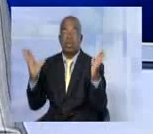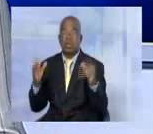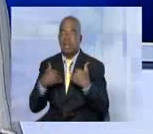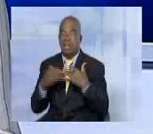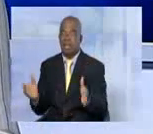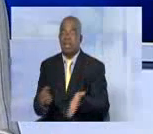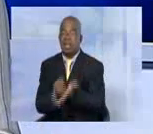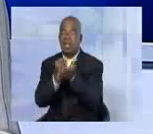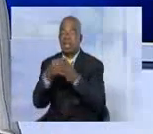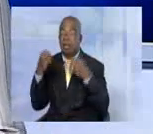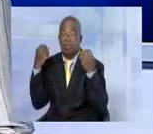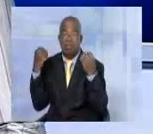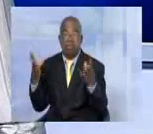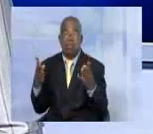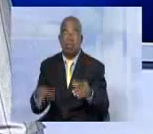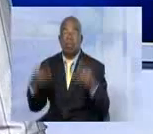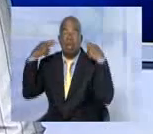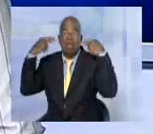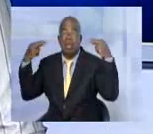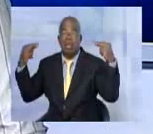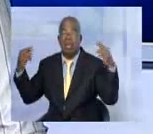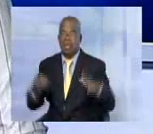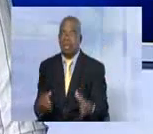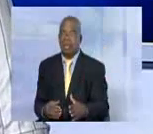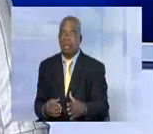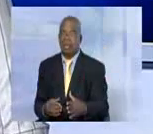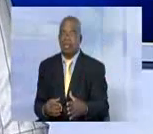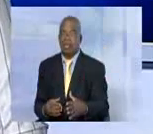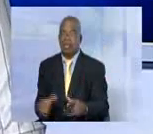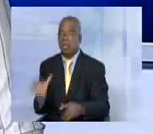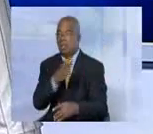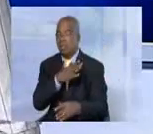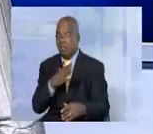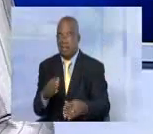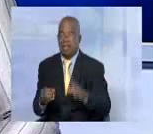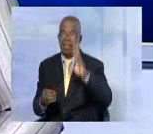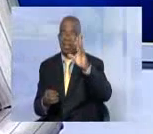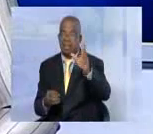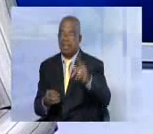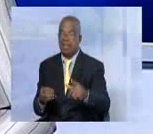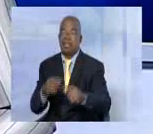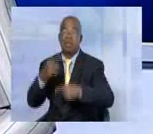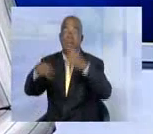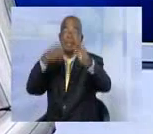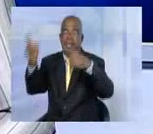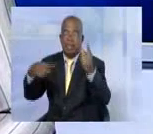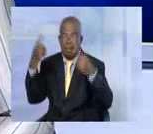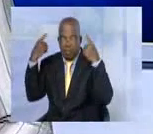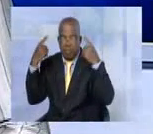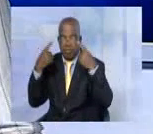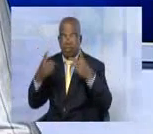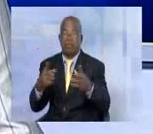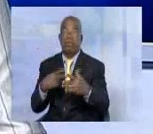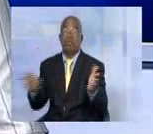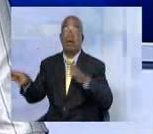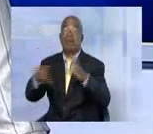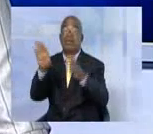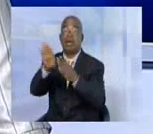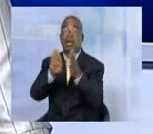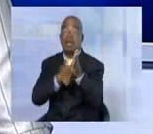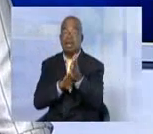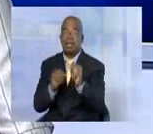dans la région de la Nawa. Une délégation du Fonds s'est donc rendue sur place afin de faire l'état des lieux sur le matériel offert.